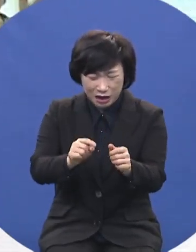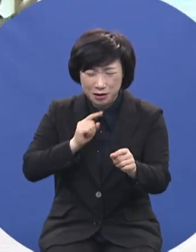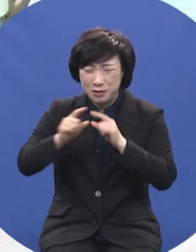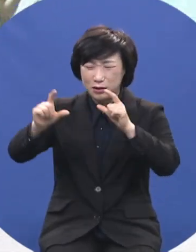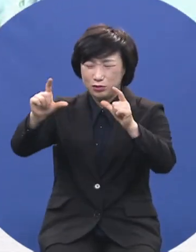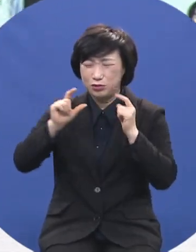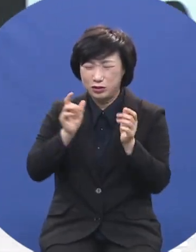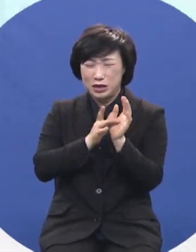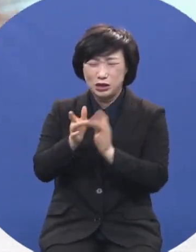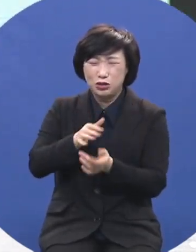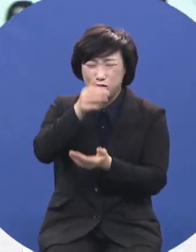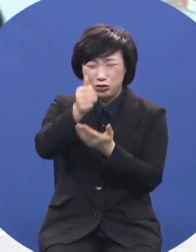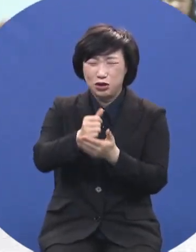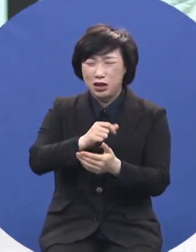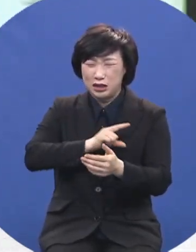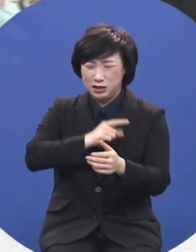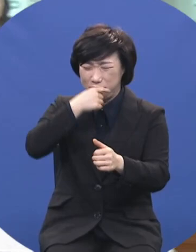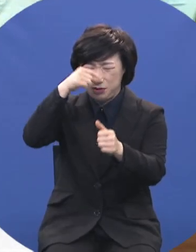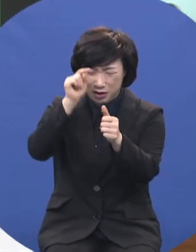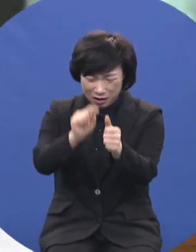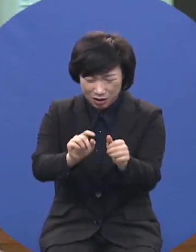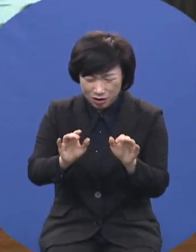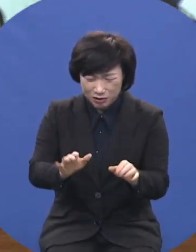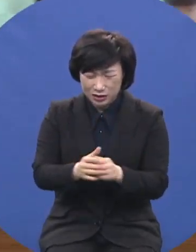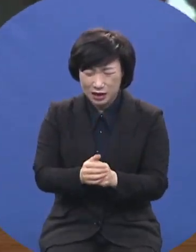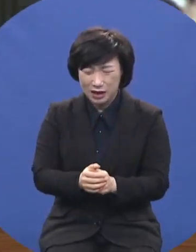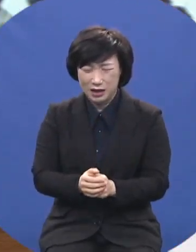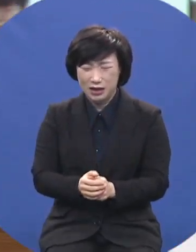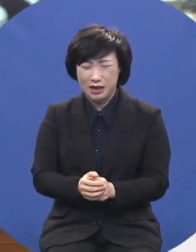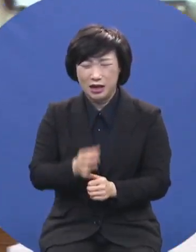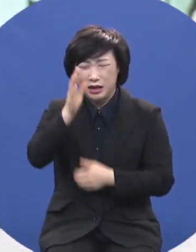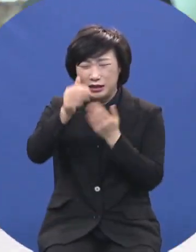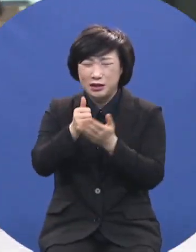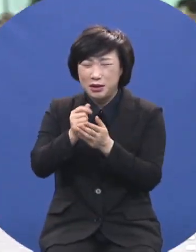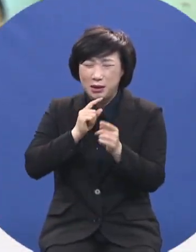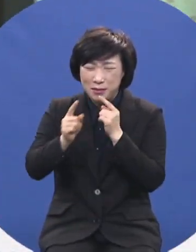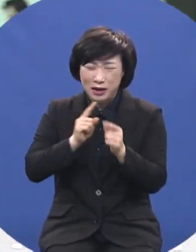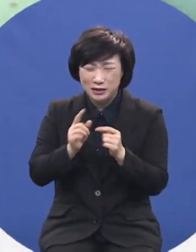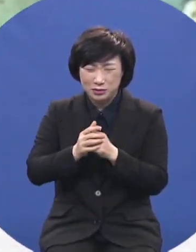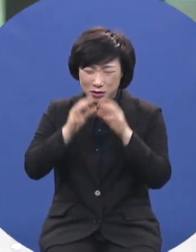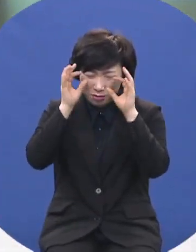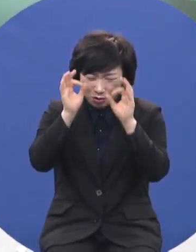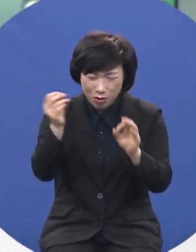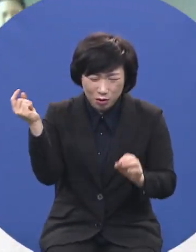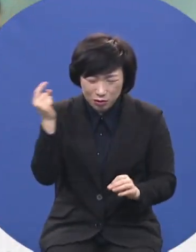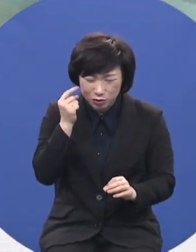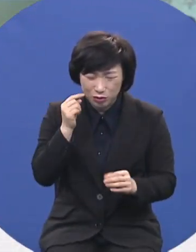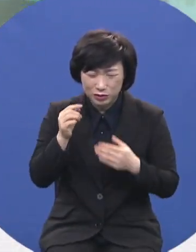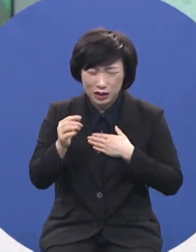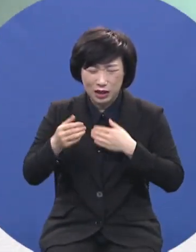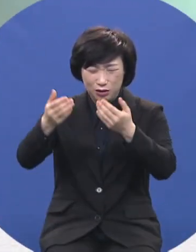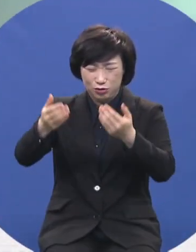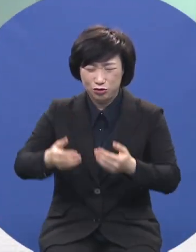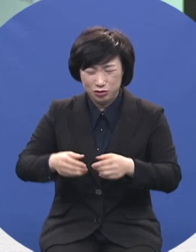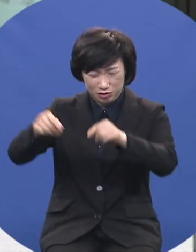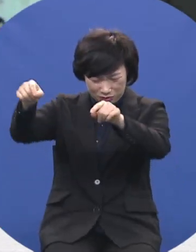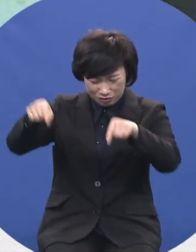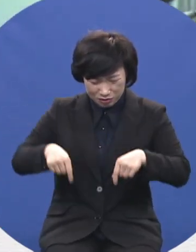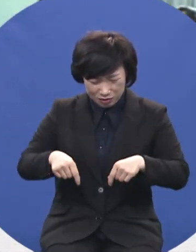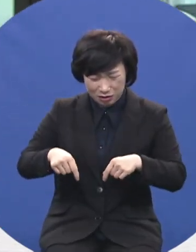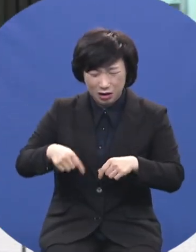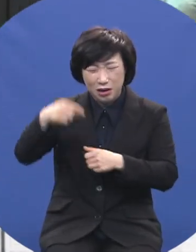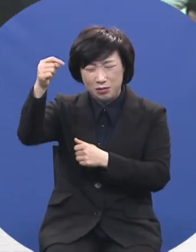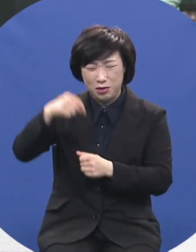말씀하신 예수님의 이름으로 엄히 명령하노니, 하나님 말씀을 듣고도 내게 주시는 명령으로